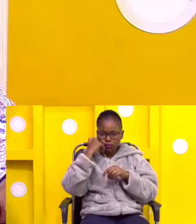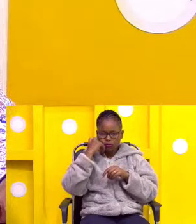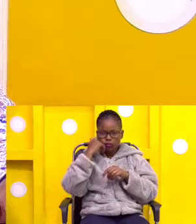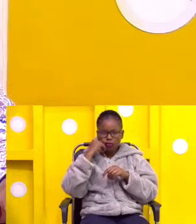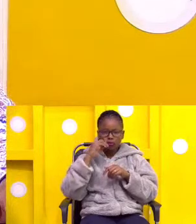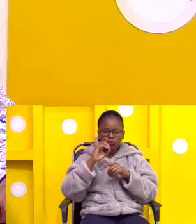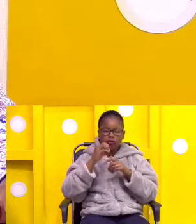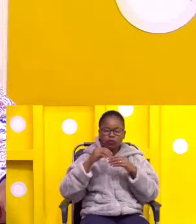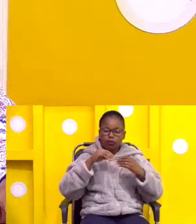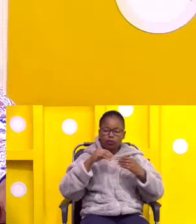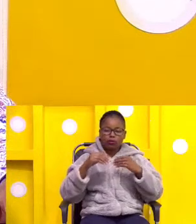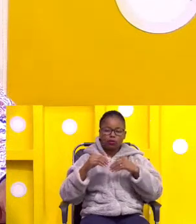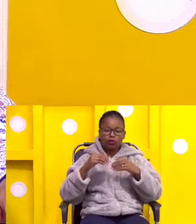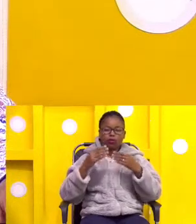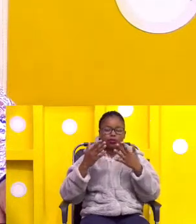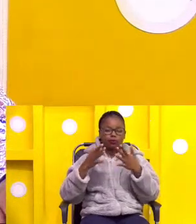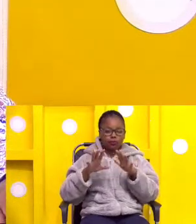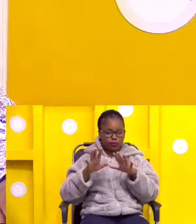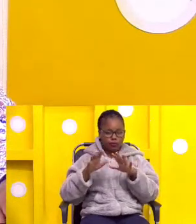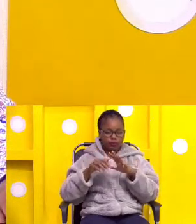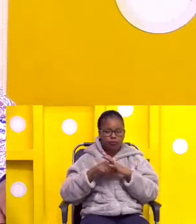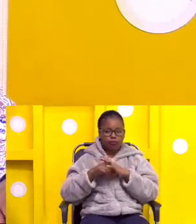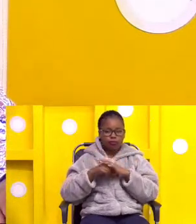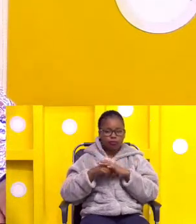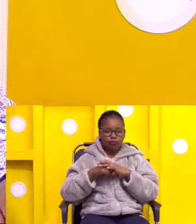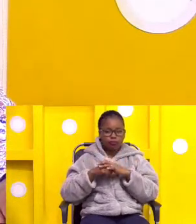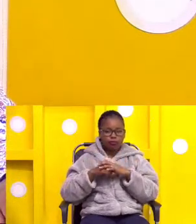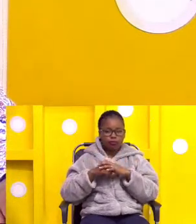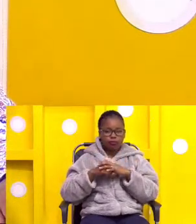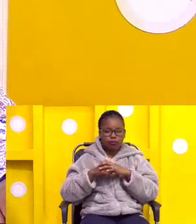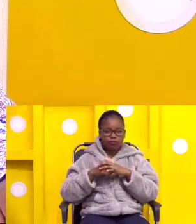anadhira. Mwadha ni ya rogo soo.